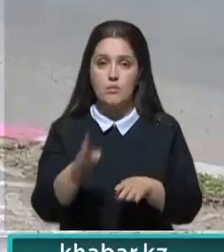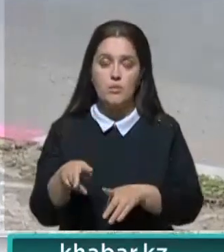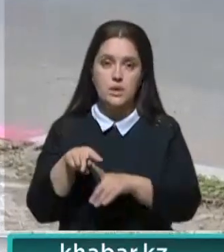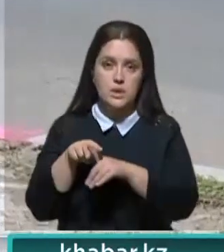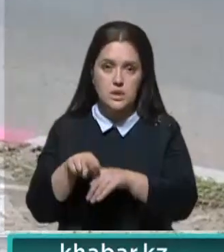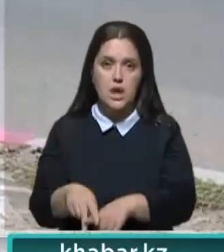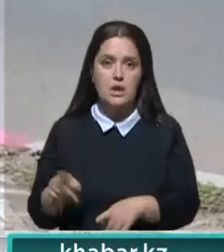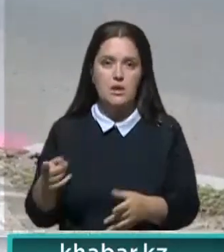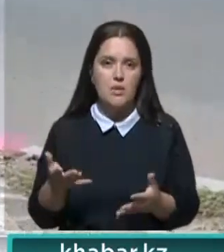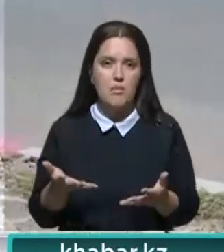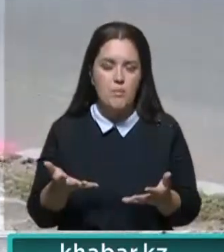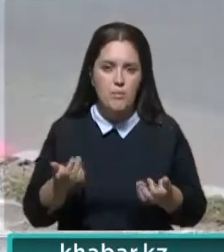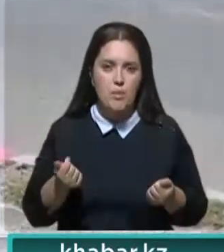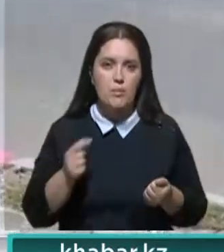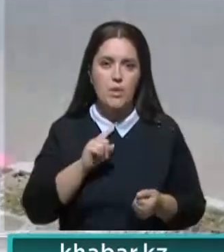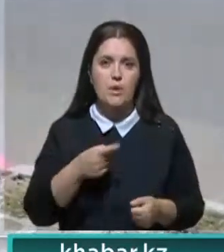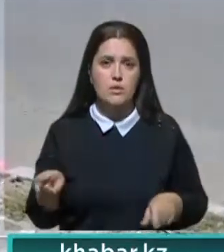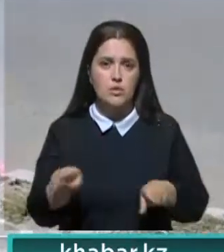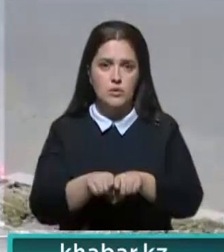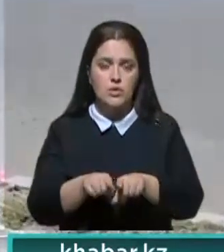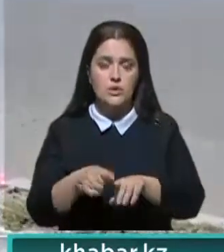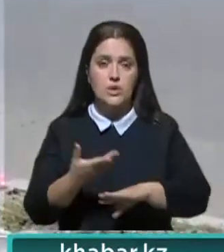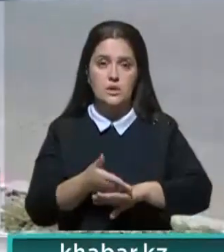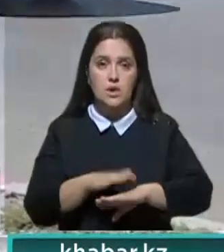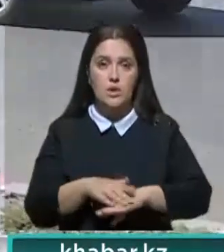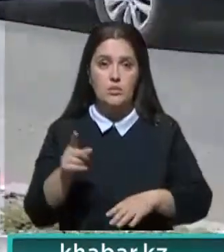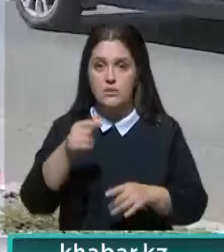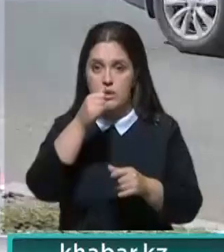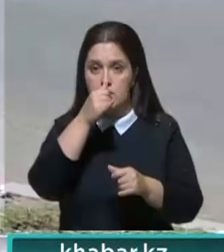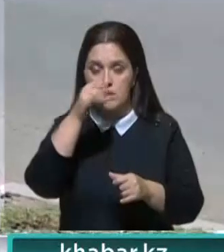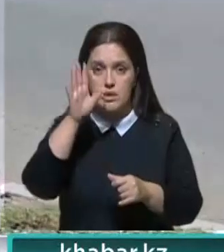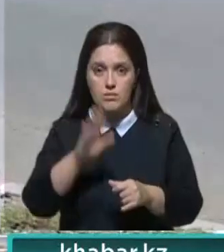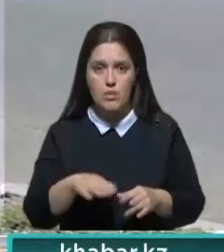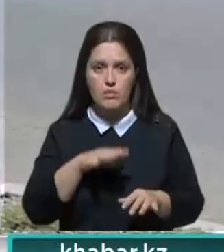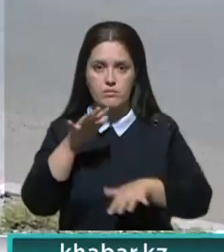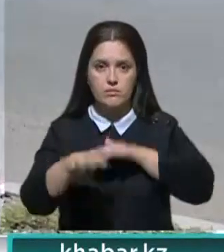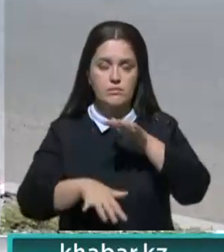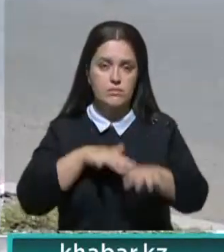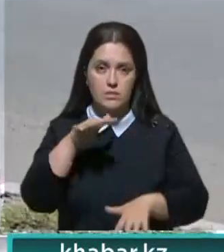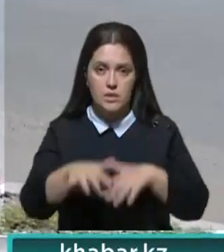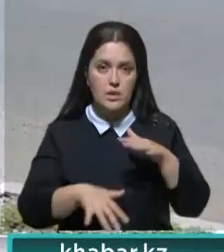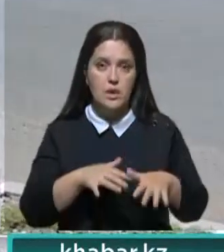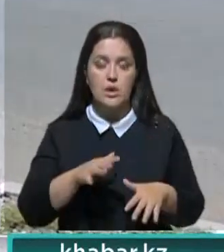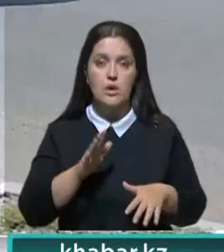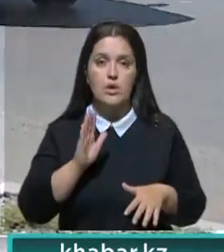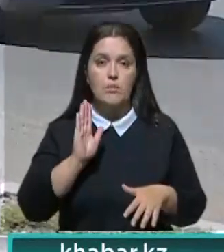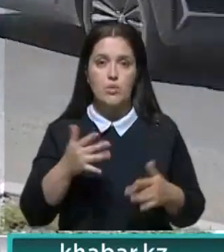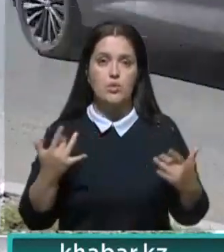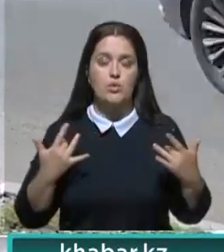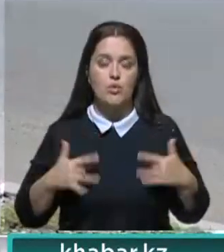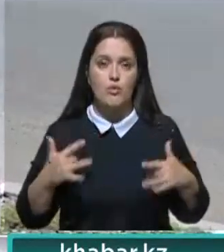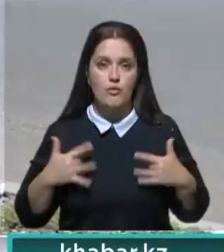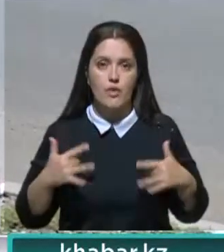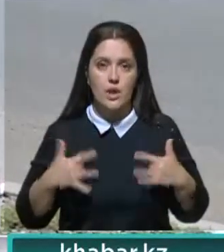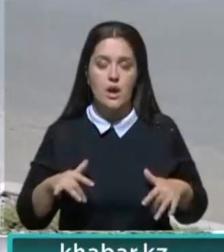плечи приемного покоя И здесь тоже не самый благоприятный прогноз травматологи не смогут справиться с таким объемом посещений и будут просто увольняться